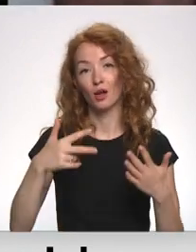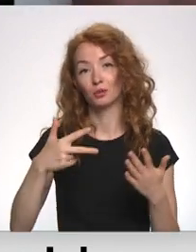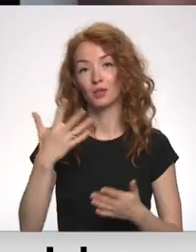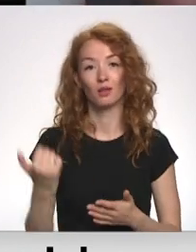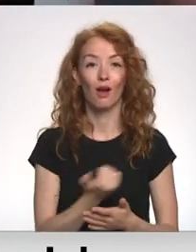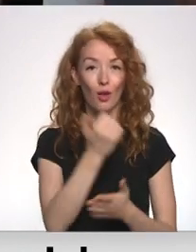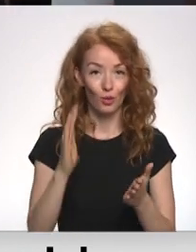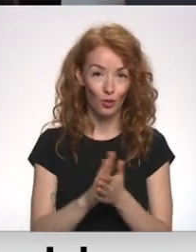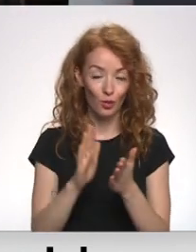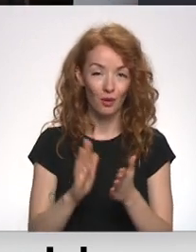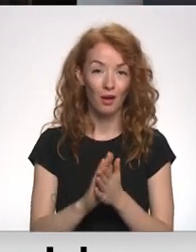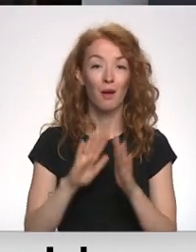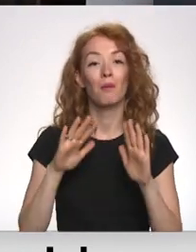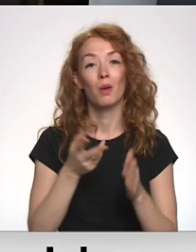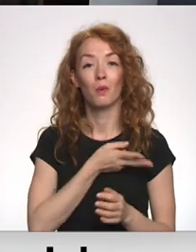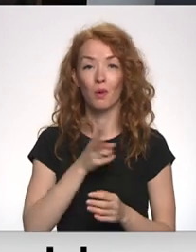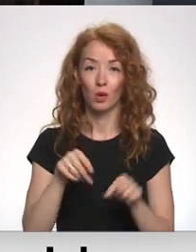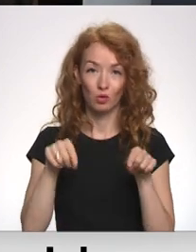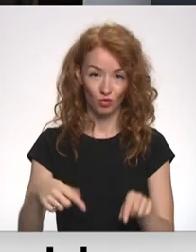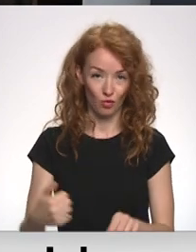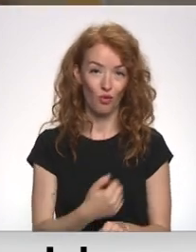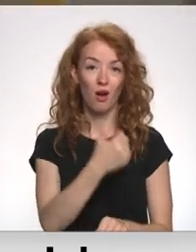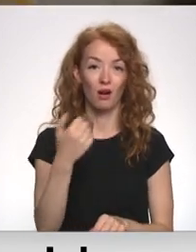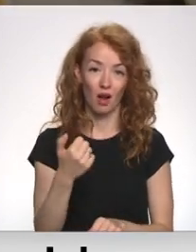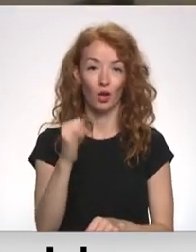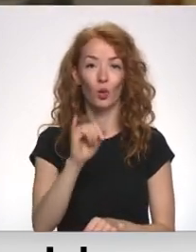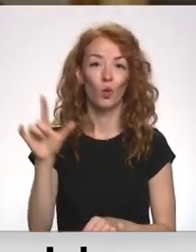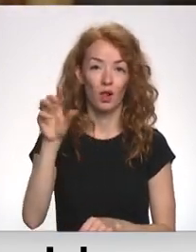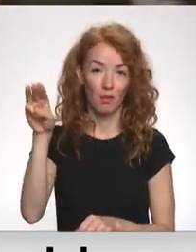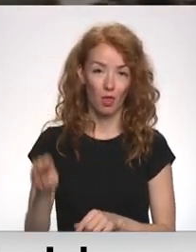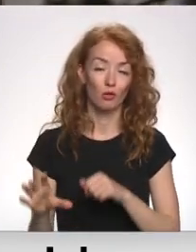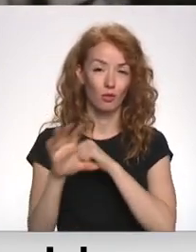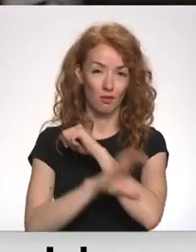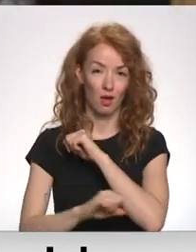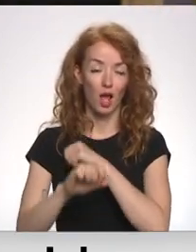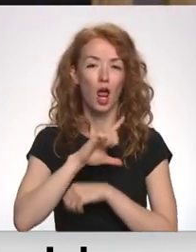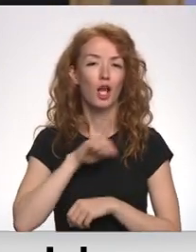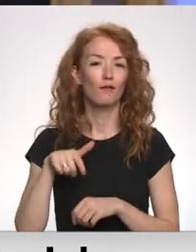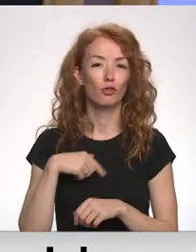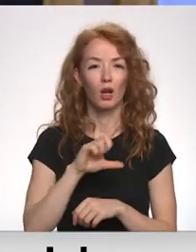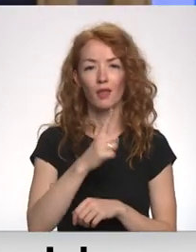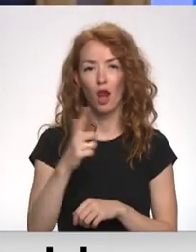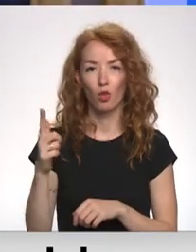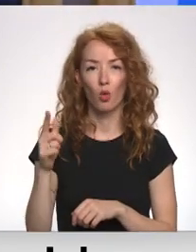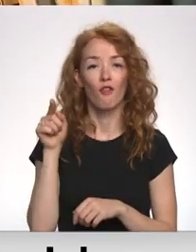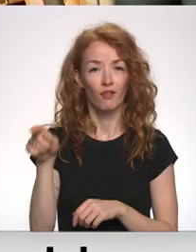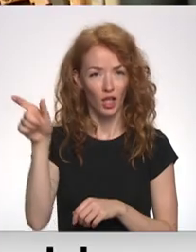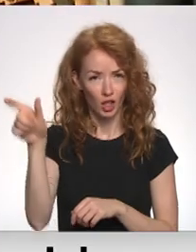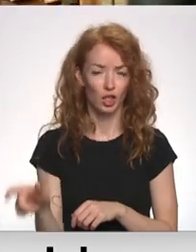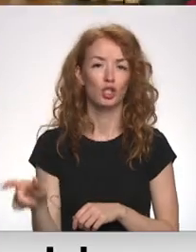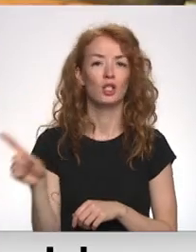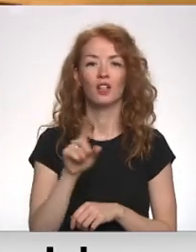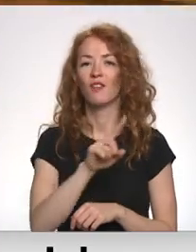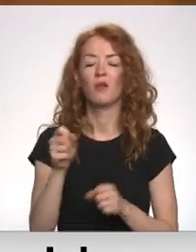gadu jubileju, bet mūžībā devās šogad, jūlija beigās. Latviešu literatūrā neapšaubāmi viņš ir un būs viena